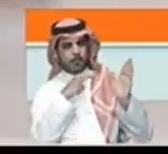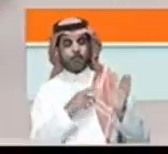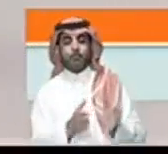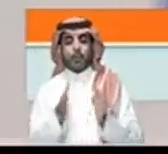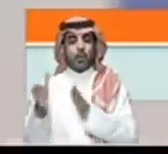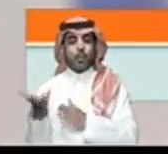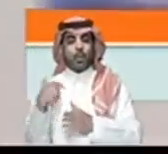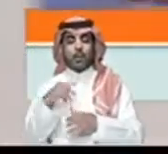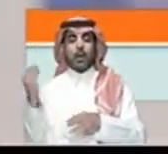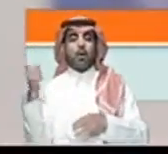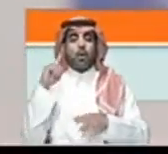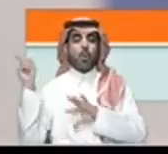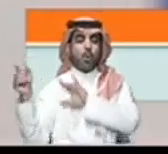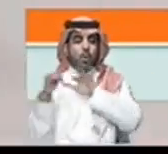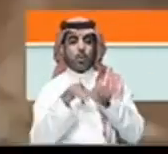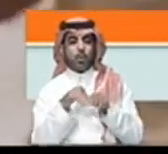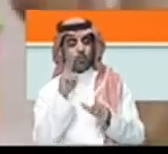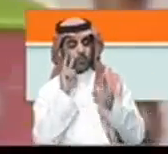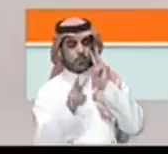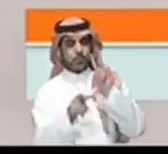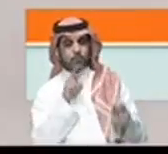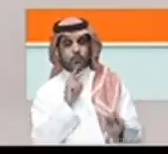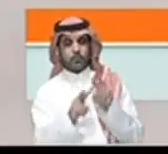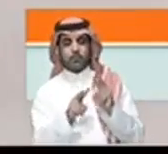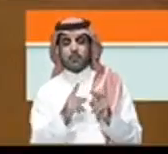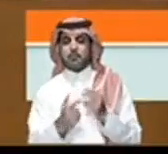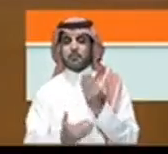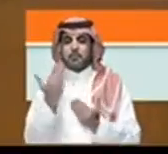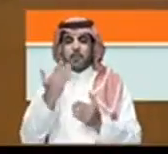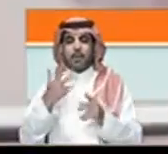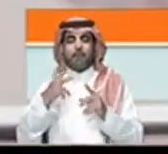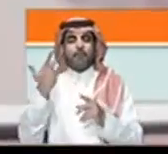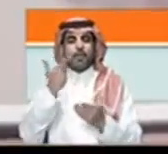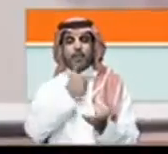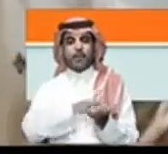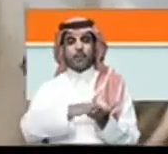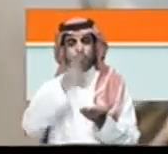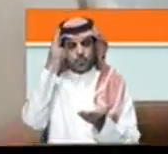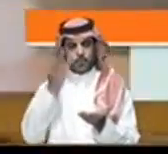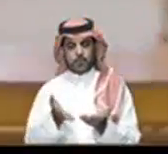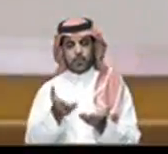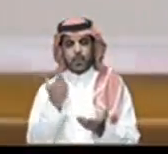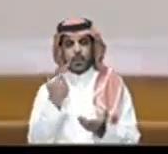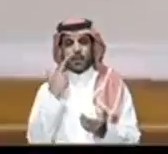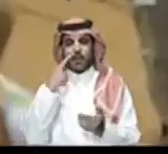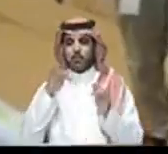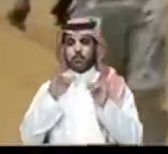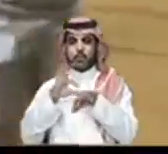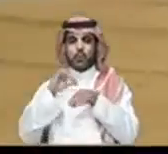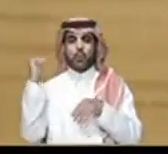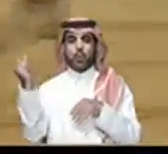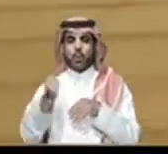يتاح للعارضين الترويج لمنتجات هم المصنعه في المملكه بالاضافه الى تحقيق الحضور الدولي